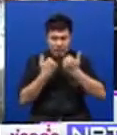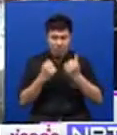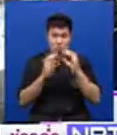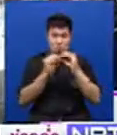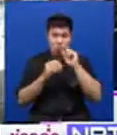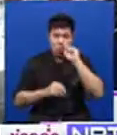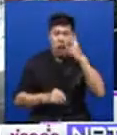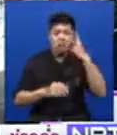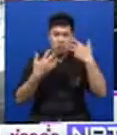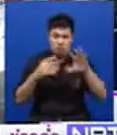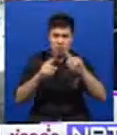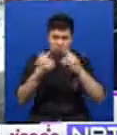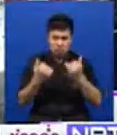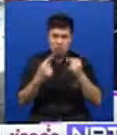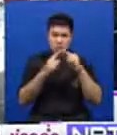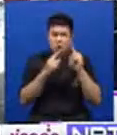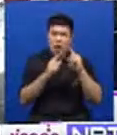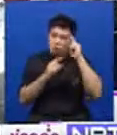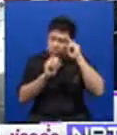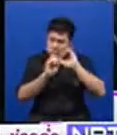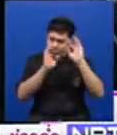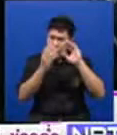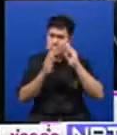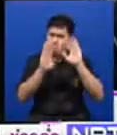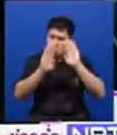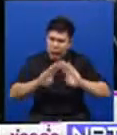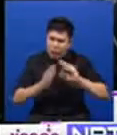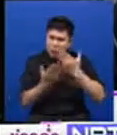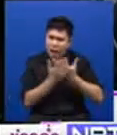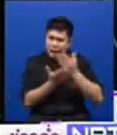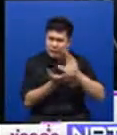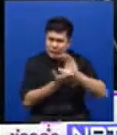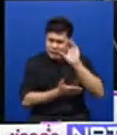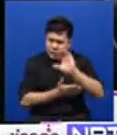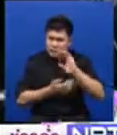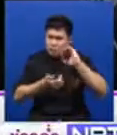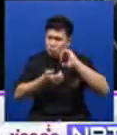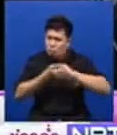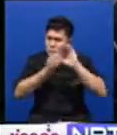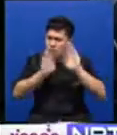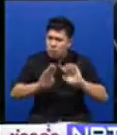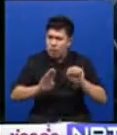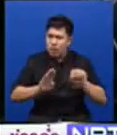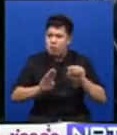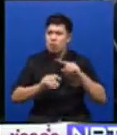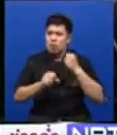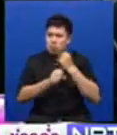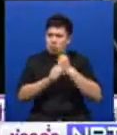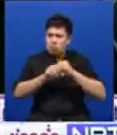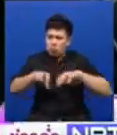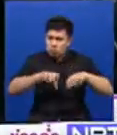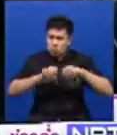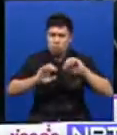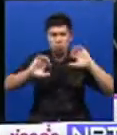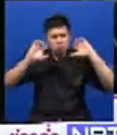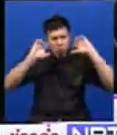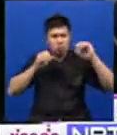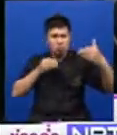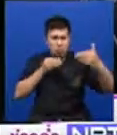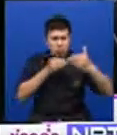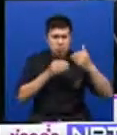วันนี้ได้ความชัดเจนด้านรูปแบบการลงทุนและรูปแบบความร่วมมือโดยบริหารความร่วมมือแบบรัฐต่อรัฐ